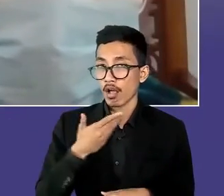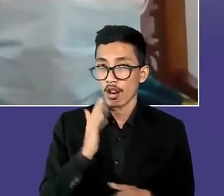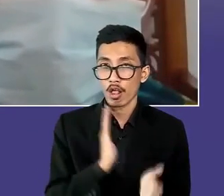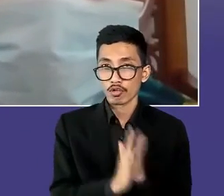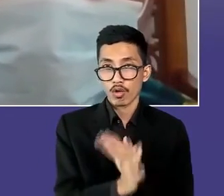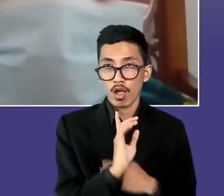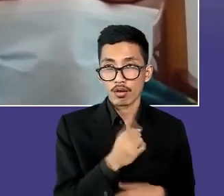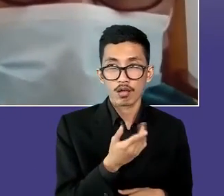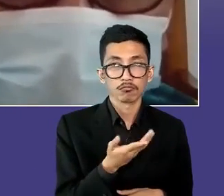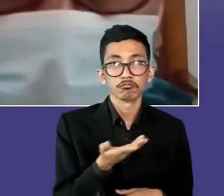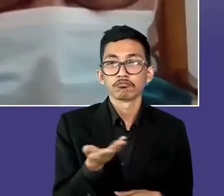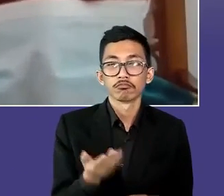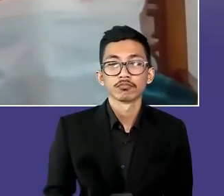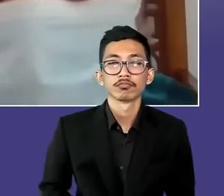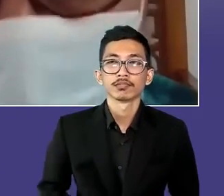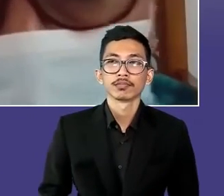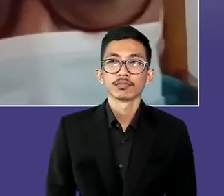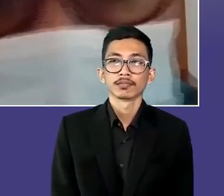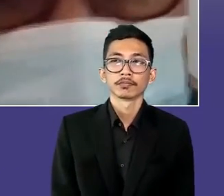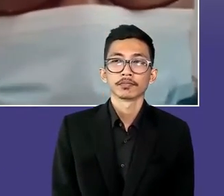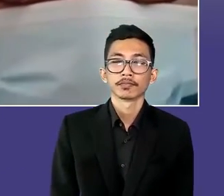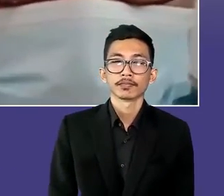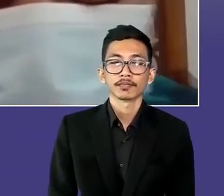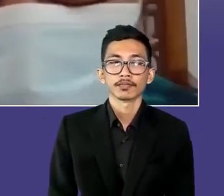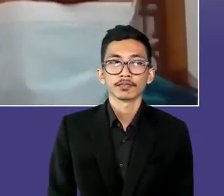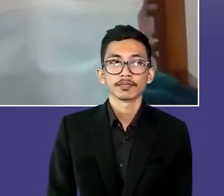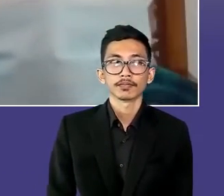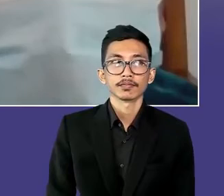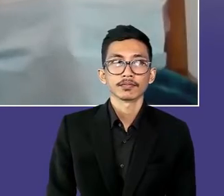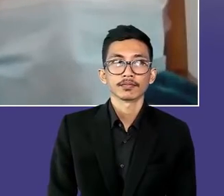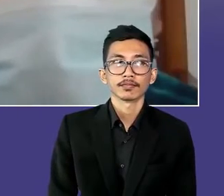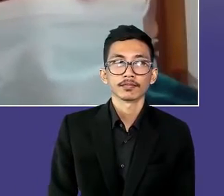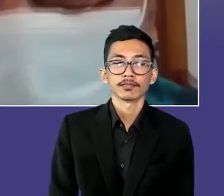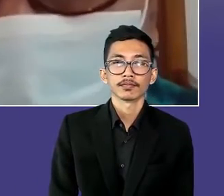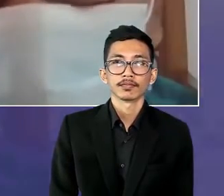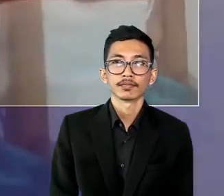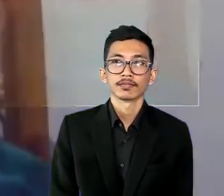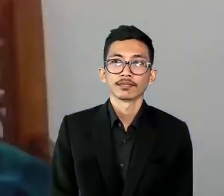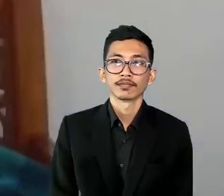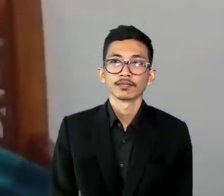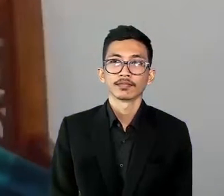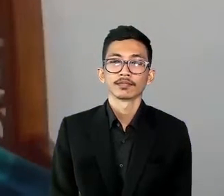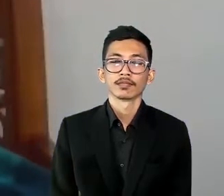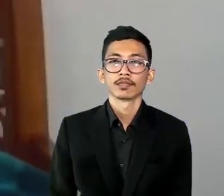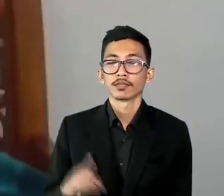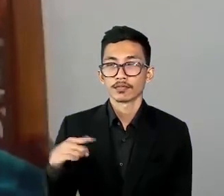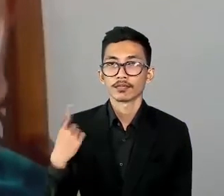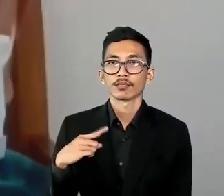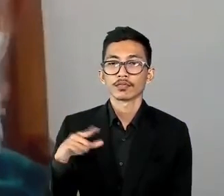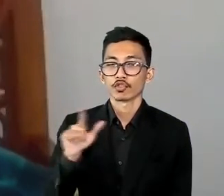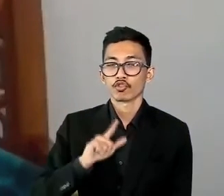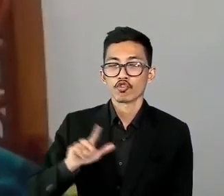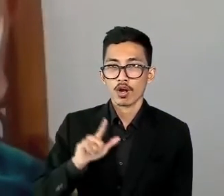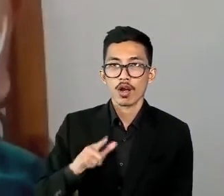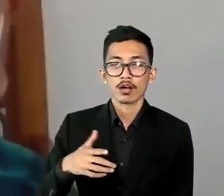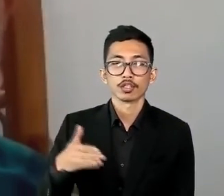disampaikan ke Medi, silahkan Pak Bambang. Terima kasih. Jadi kami adalah desa atau kelurahan, sekarang berubah